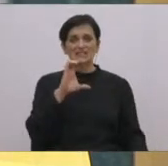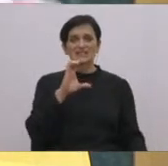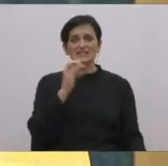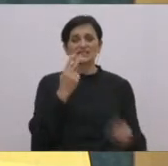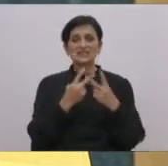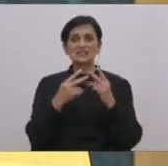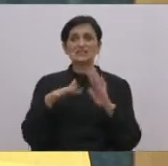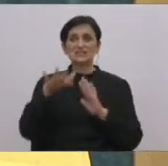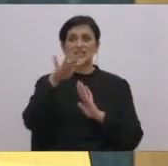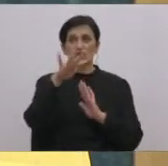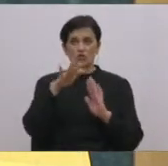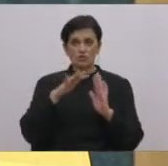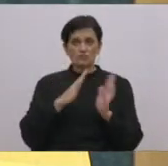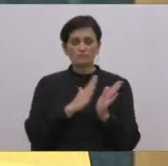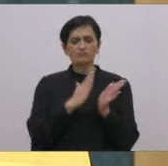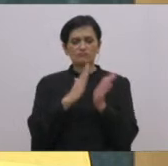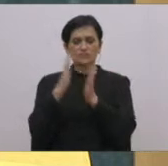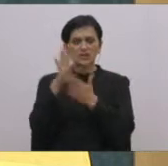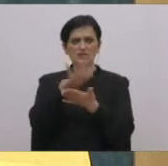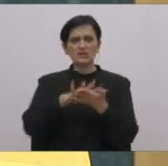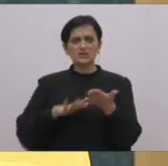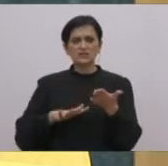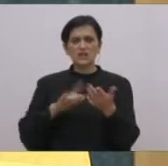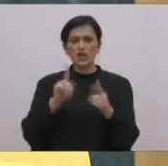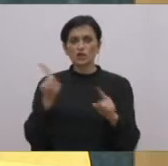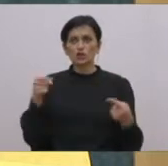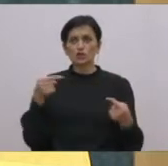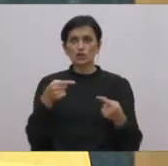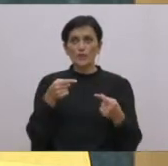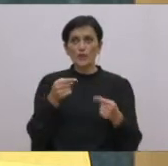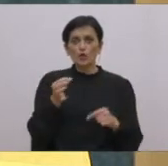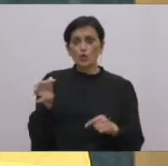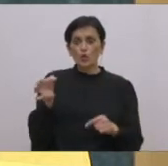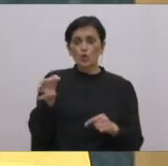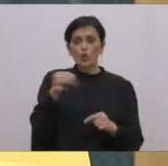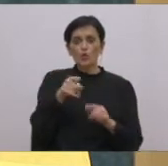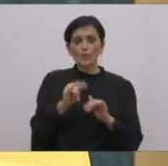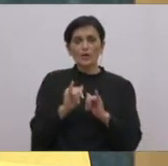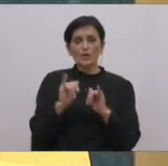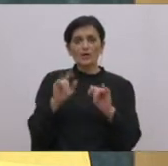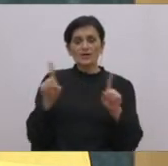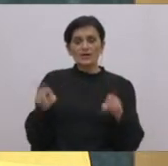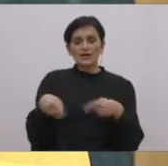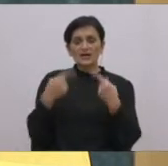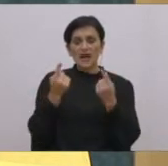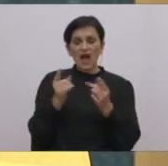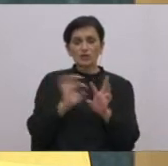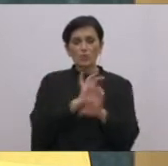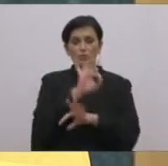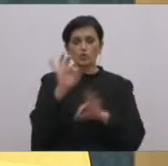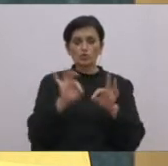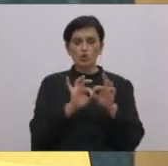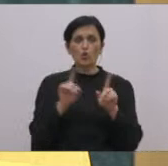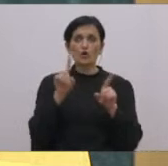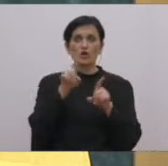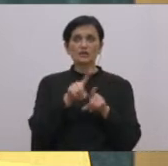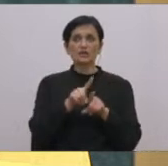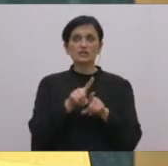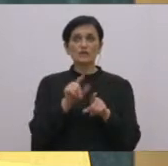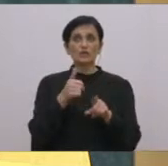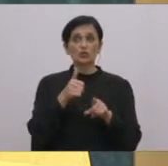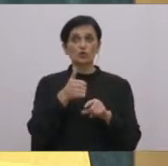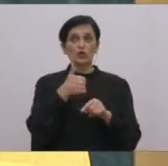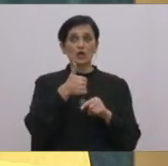magali tempit gzeldeba. Și să vă amintiți, urbanul e gana chlebis proiecte bi, Iseverogorț,